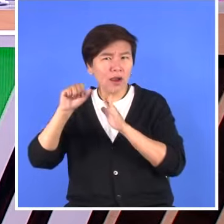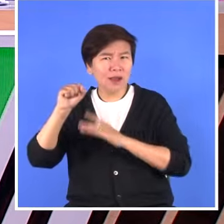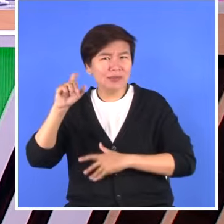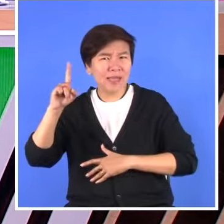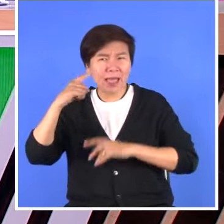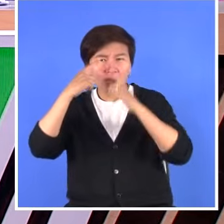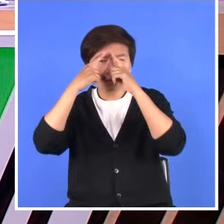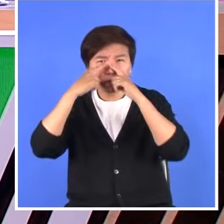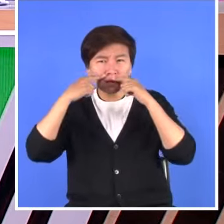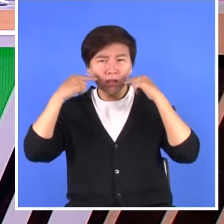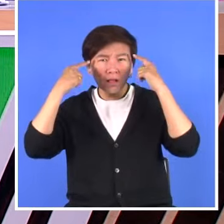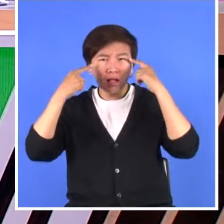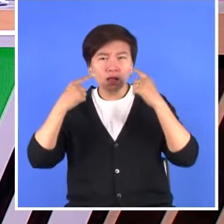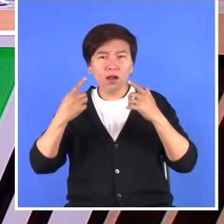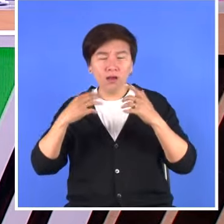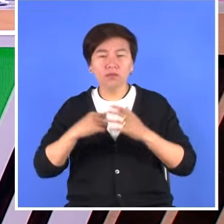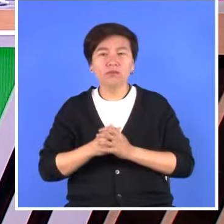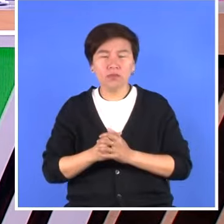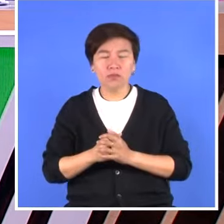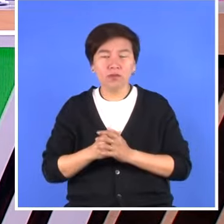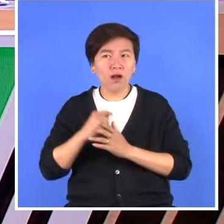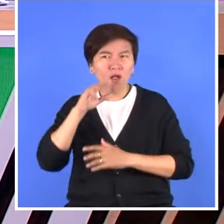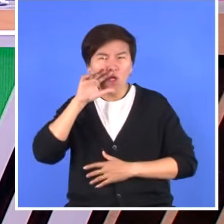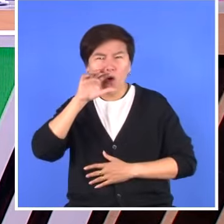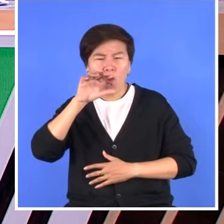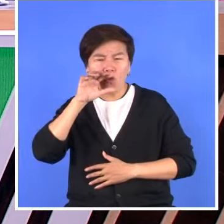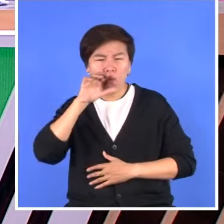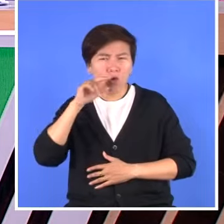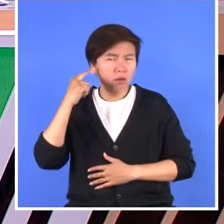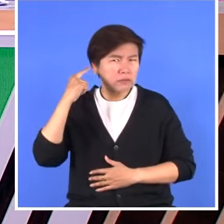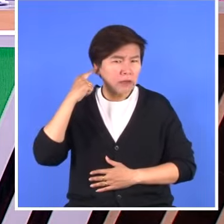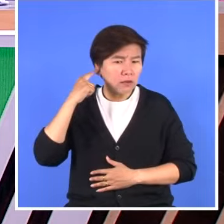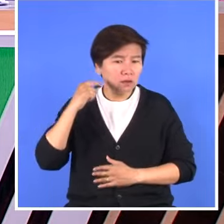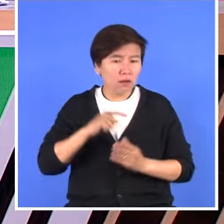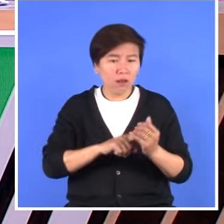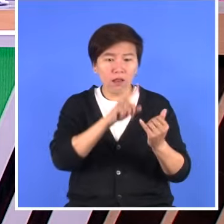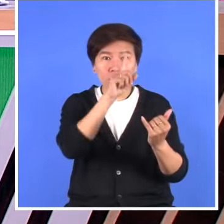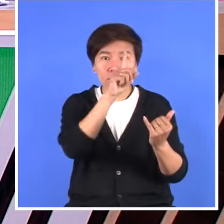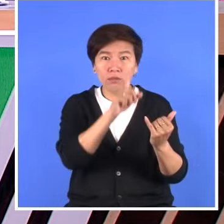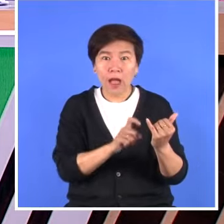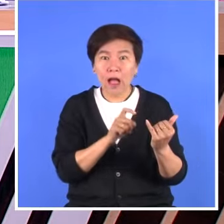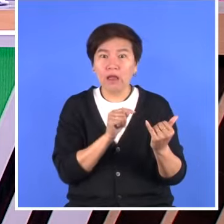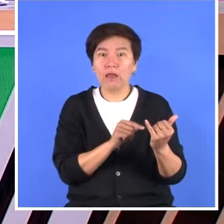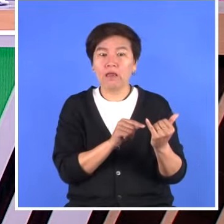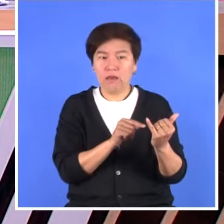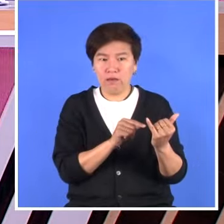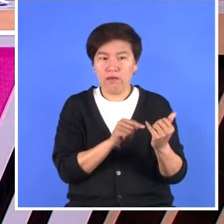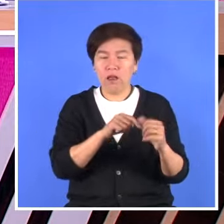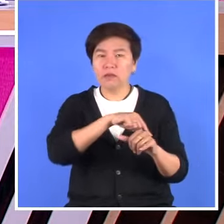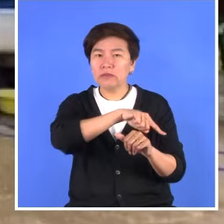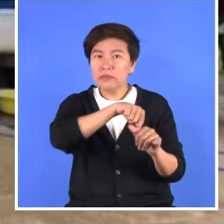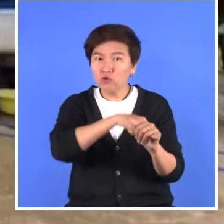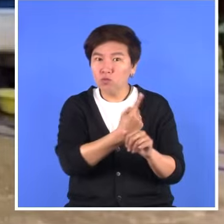นกแสกเนี่ยเหตุการณ์คุณจะต้องมีคนตายแน่ๆเลยนะคะแล้วท้ายที่สุดคุณลุงท่านนี้เสียชีวิตไปจริงๆเกือบ 1ชั่วโมงคุณผู้